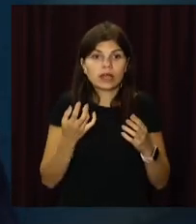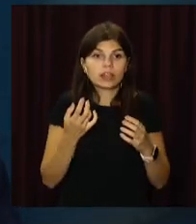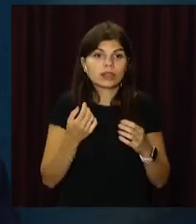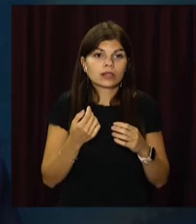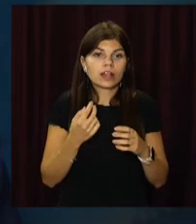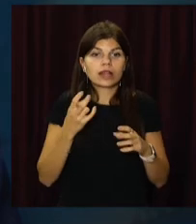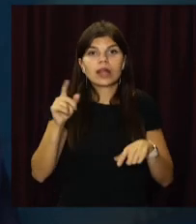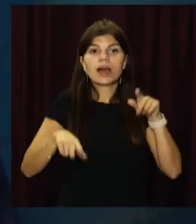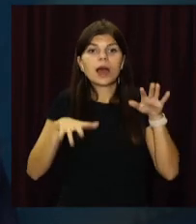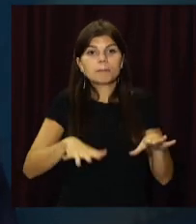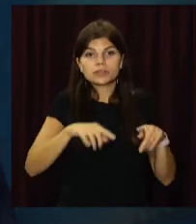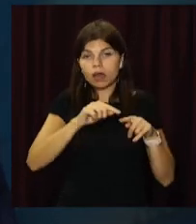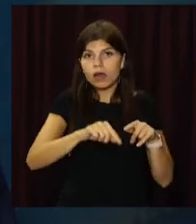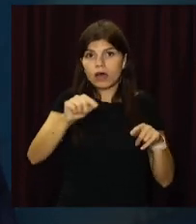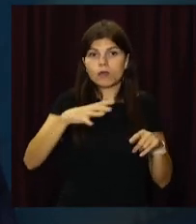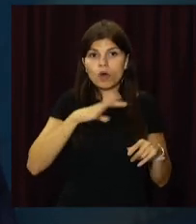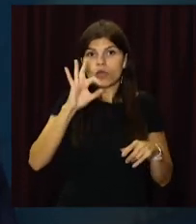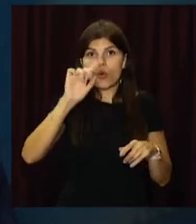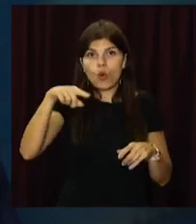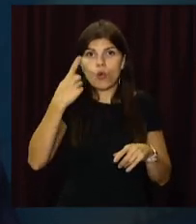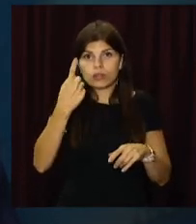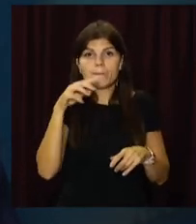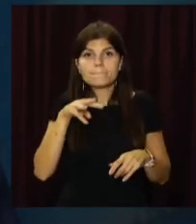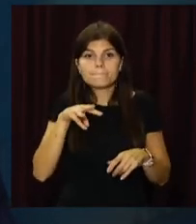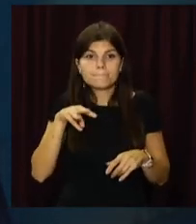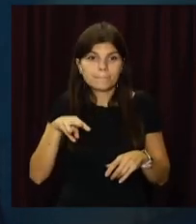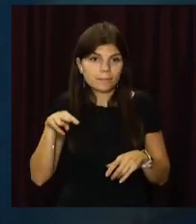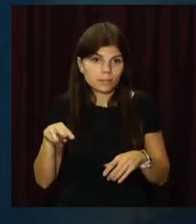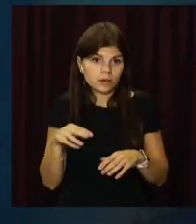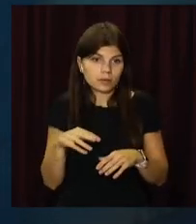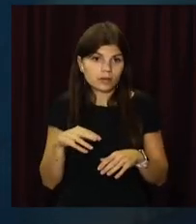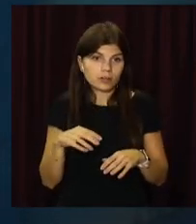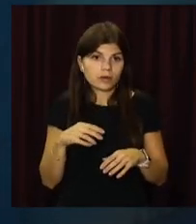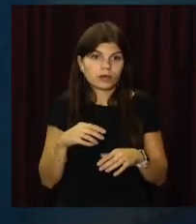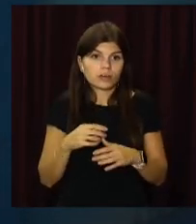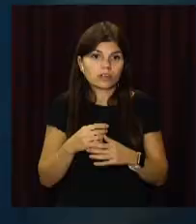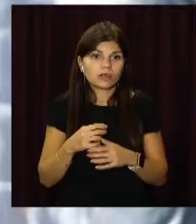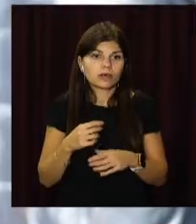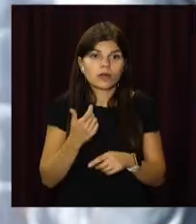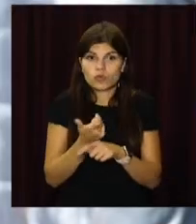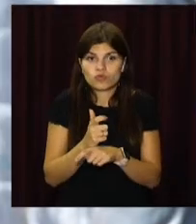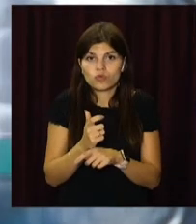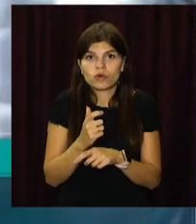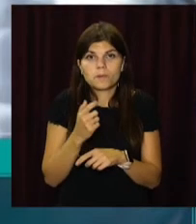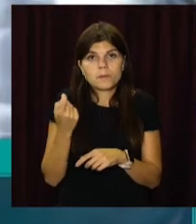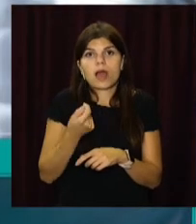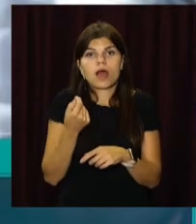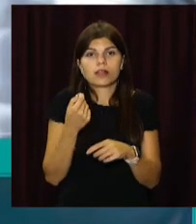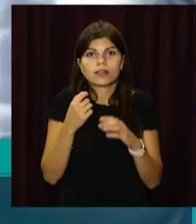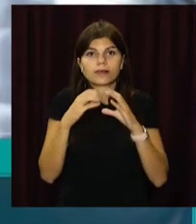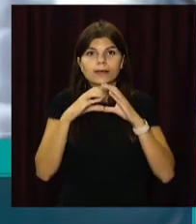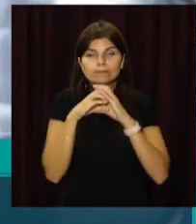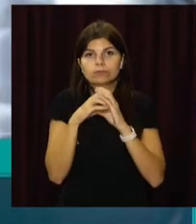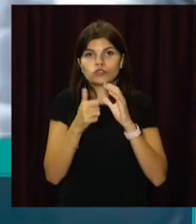стінки містами доходила до 0,1 мм. Тобто край мало. Було капітально